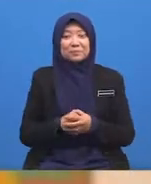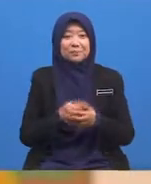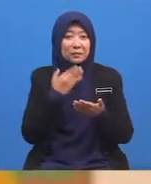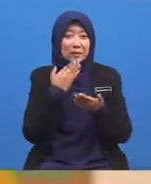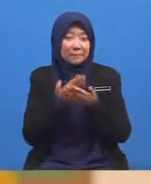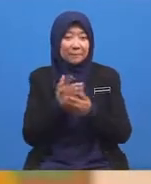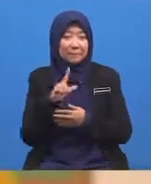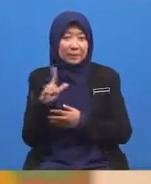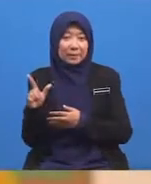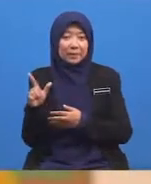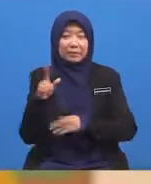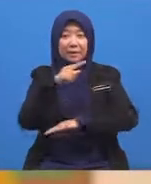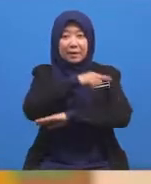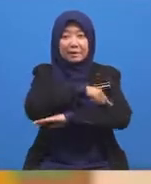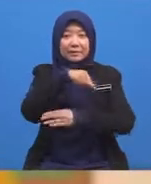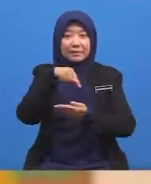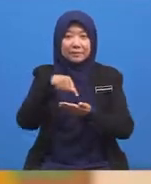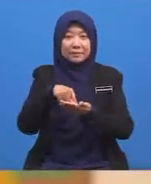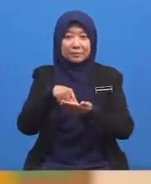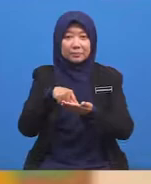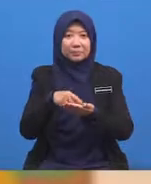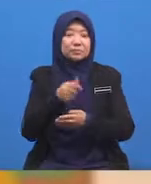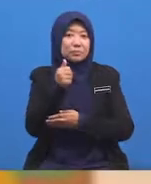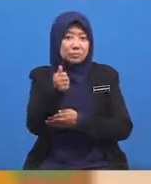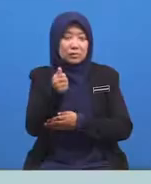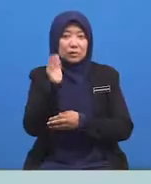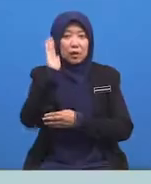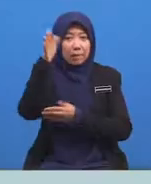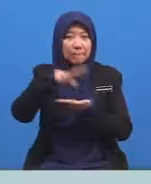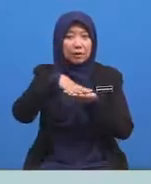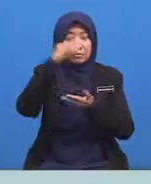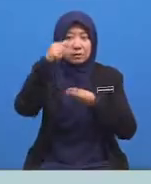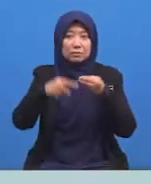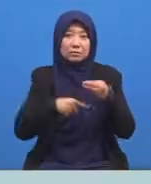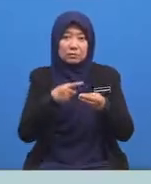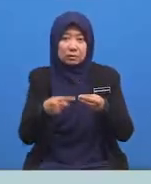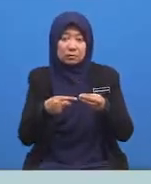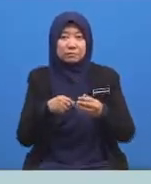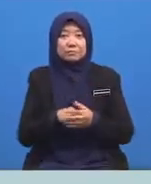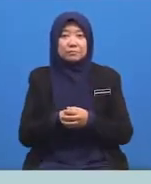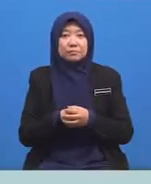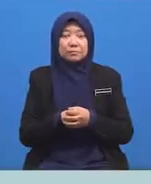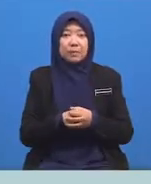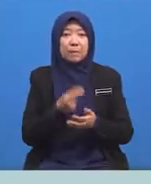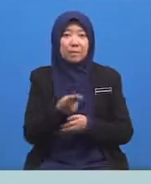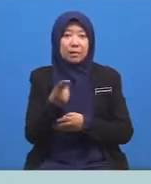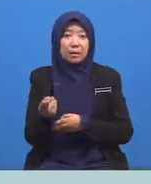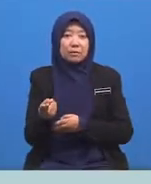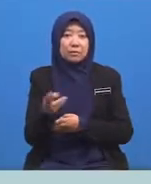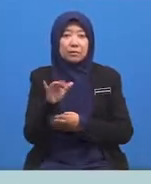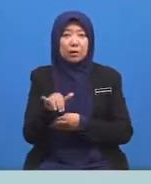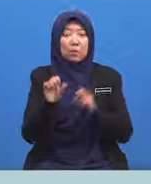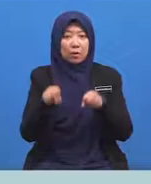Baiklah, pada hari ini, kamu akan belajar tentang bahan yang boleh